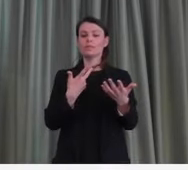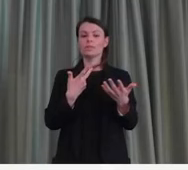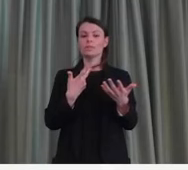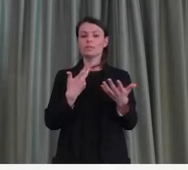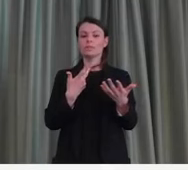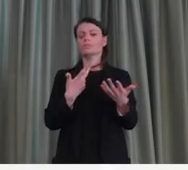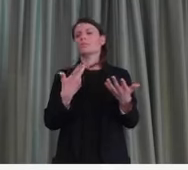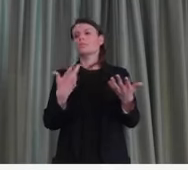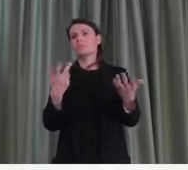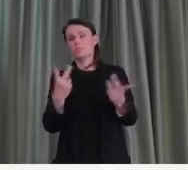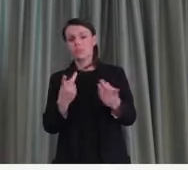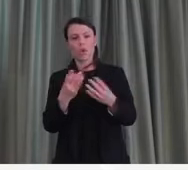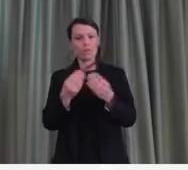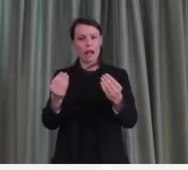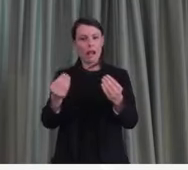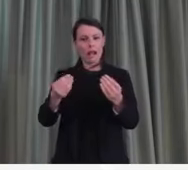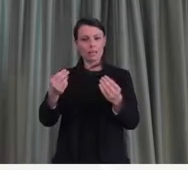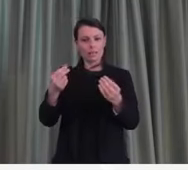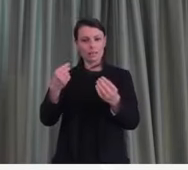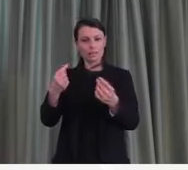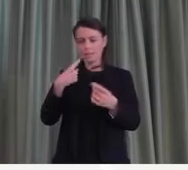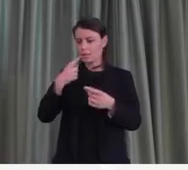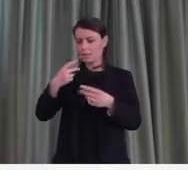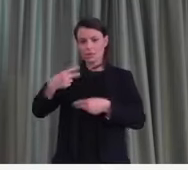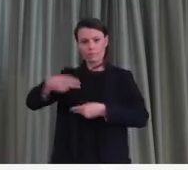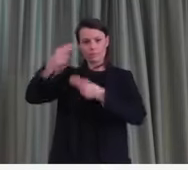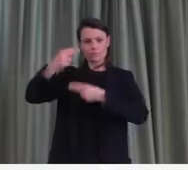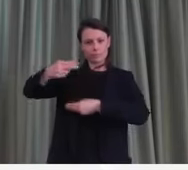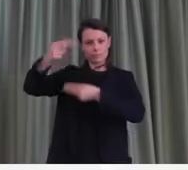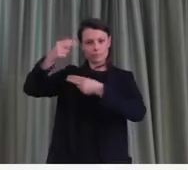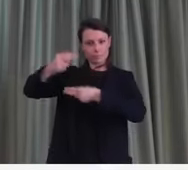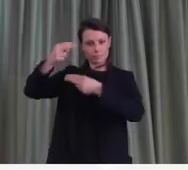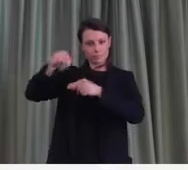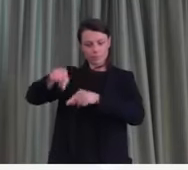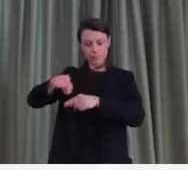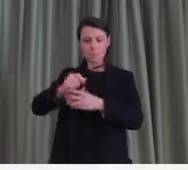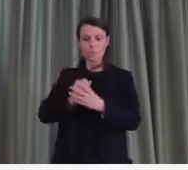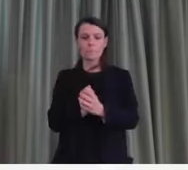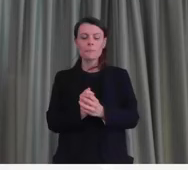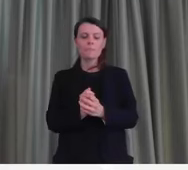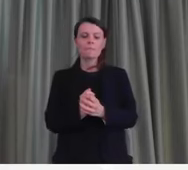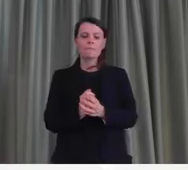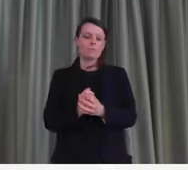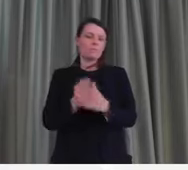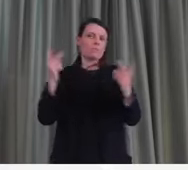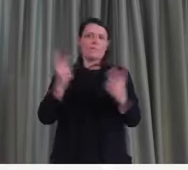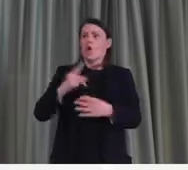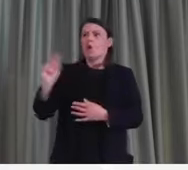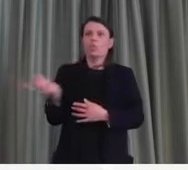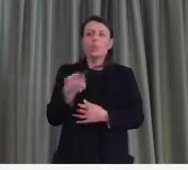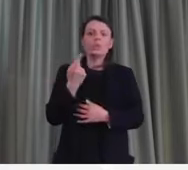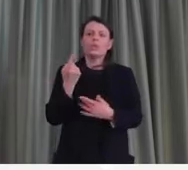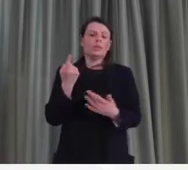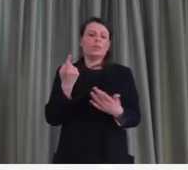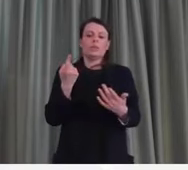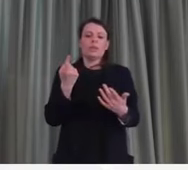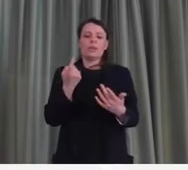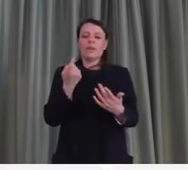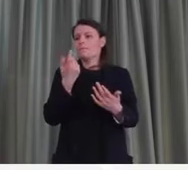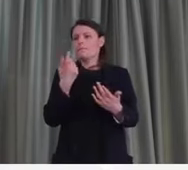di là del fatto che a tutti fa piacere che ci siano dei dati in controtendenza col peggioramento